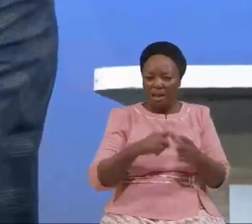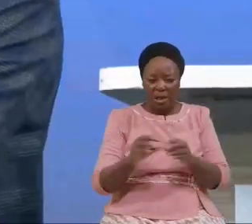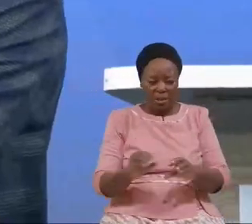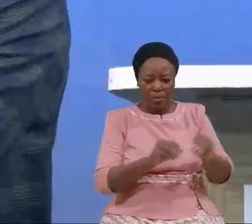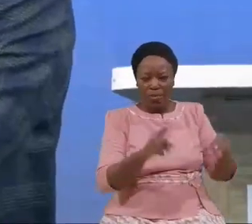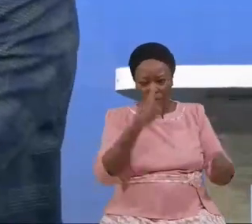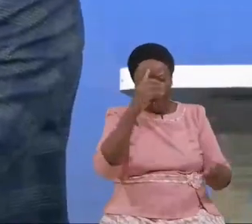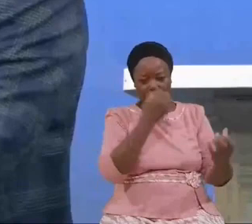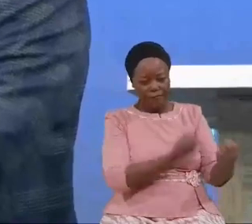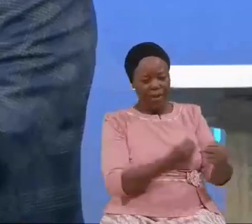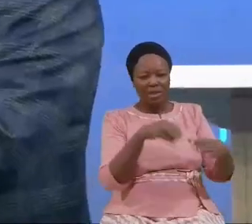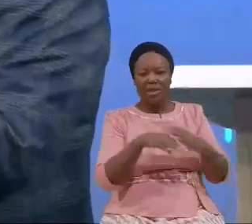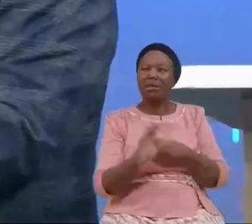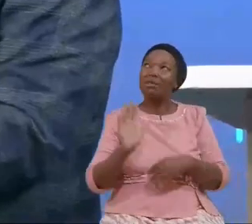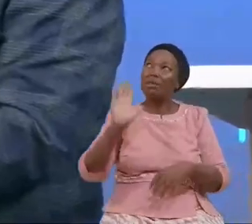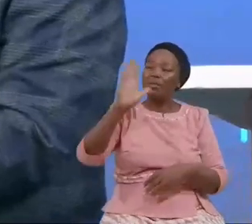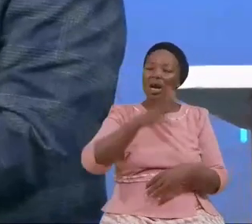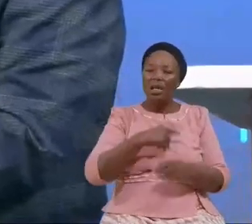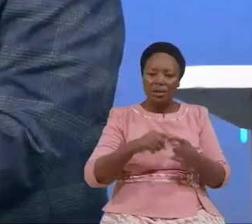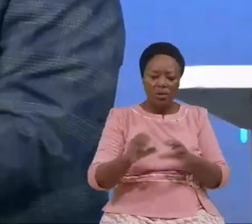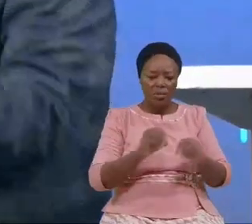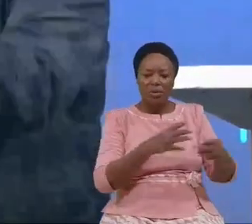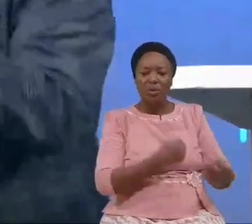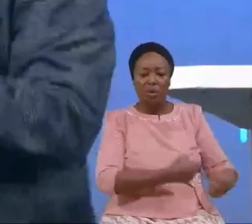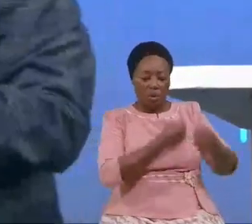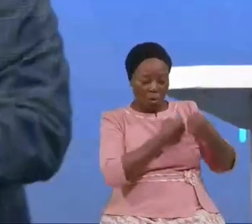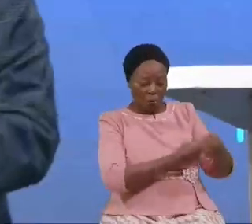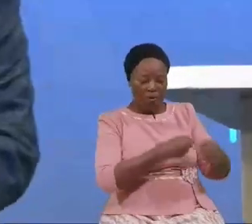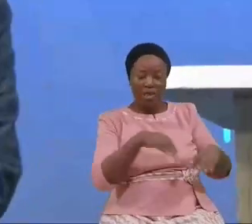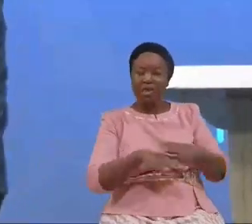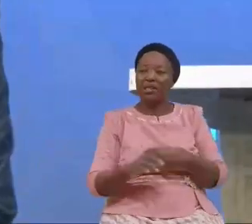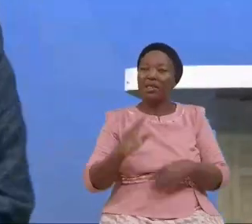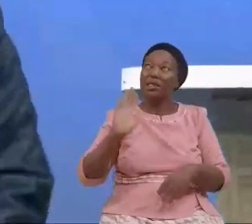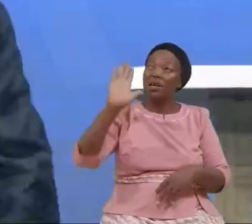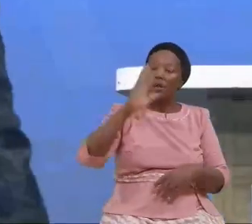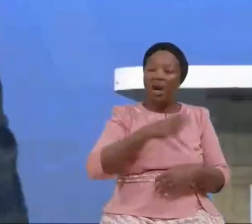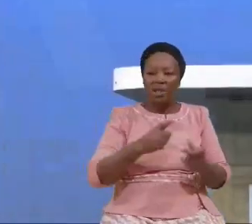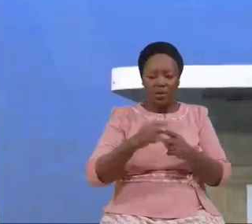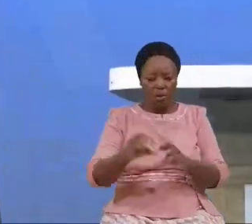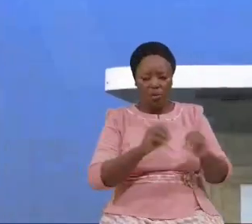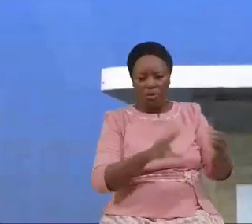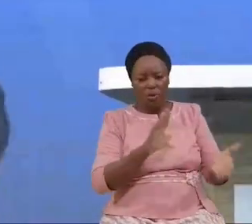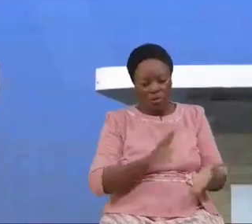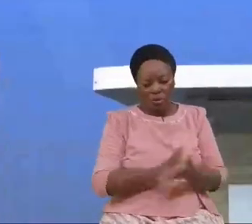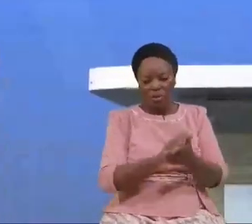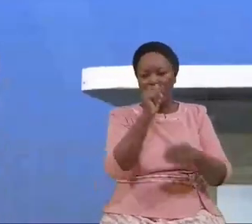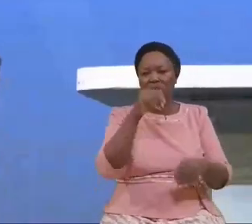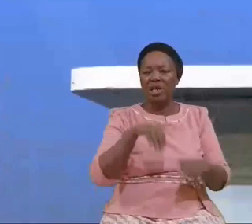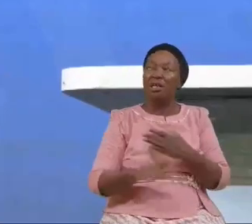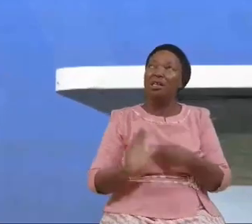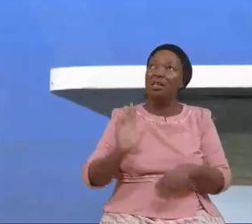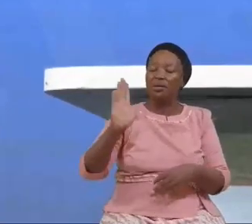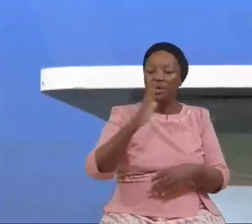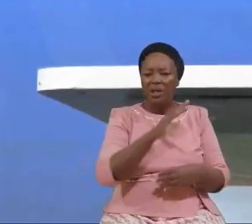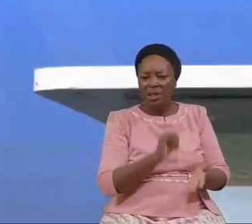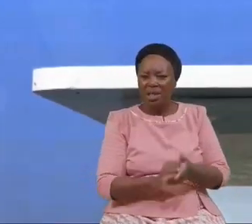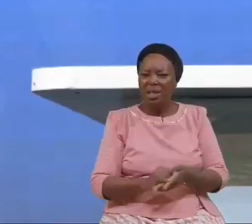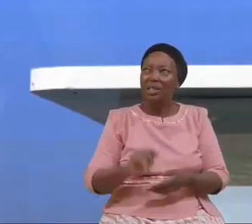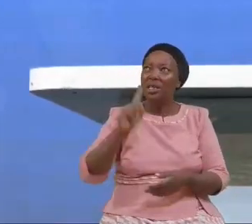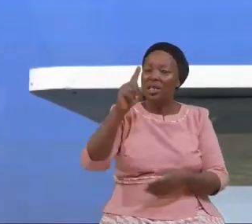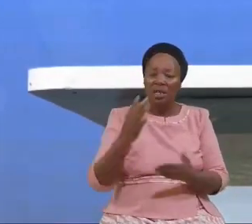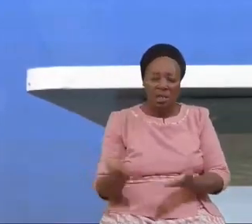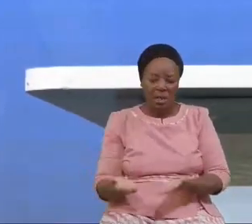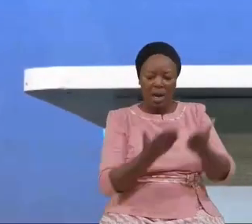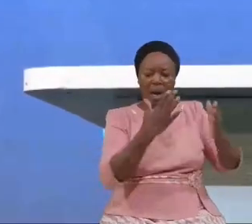ta foi en Lui tu place ta confiance en lui et tu places ta confiance en lui pour oh